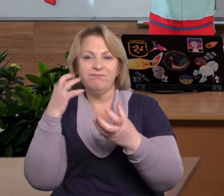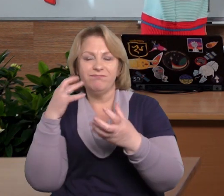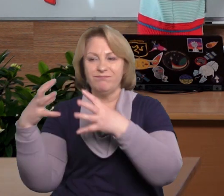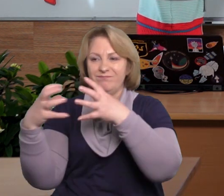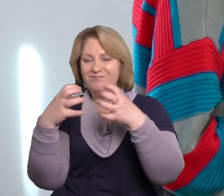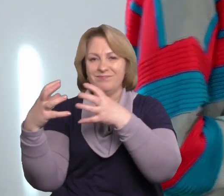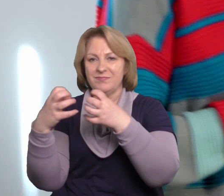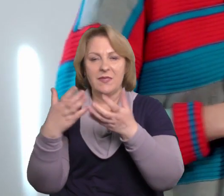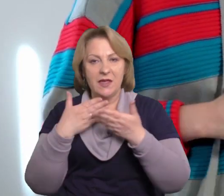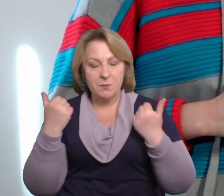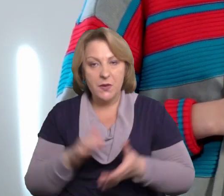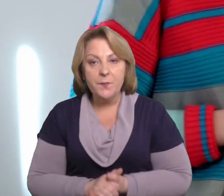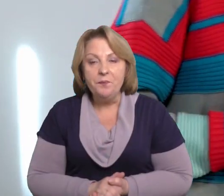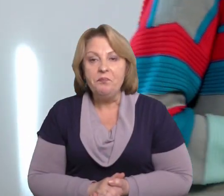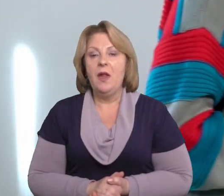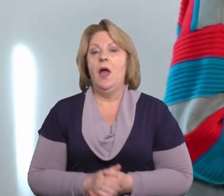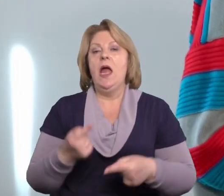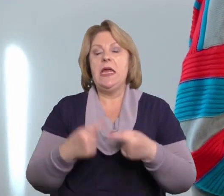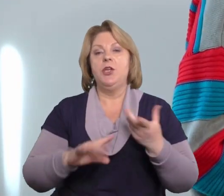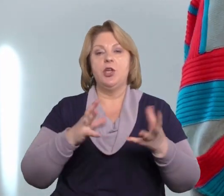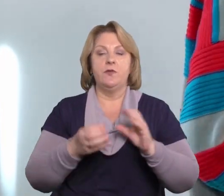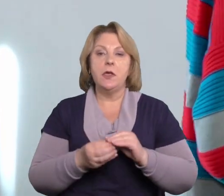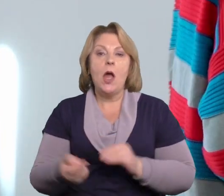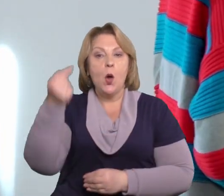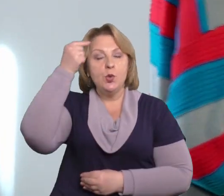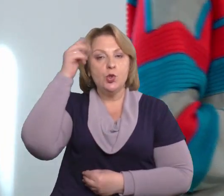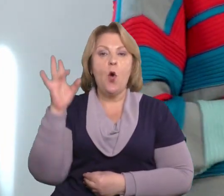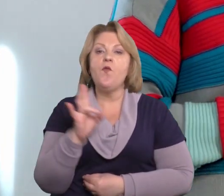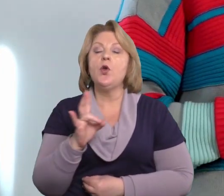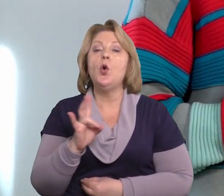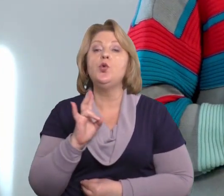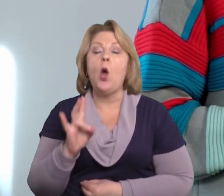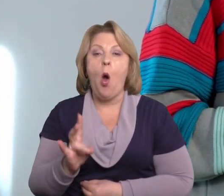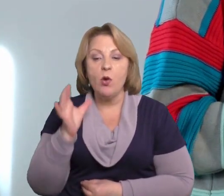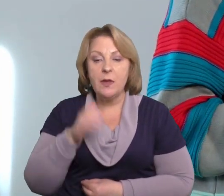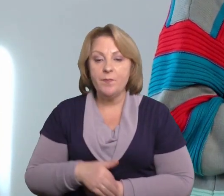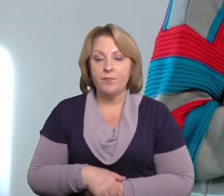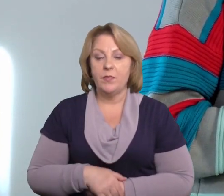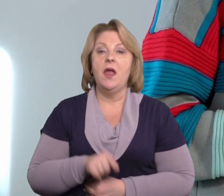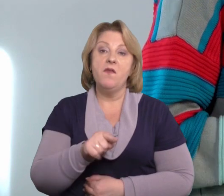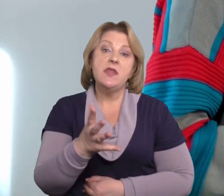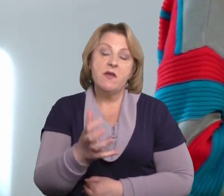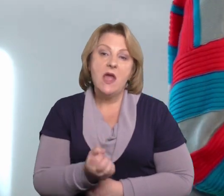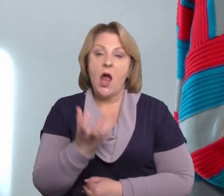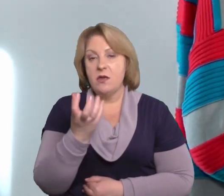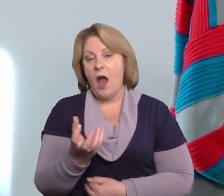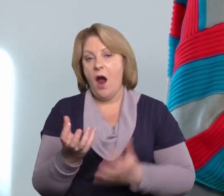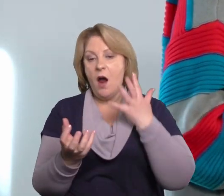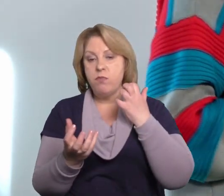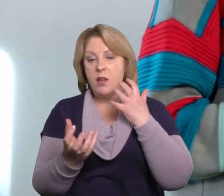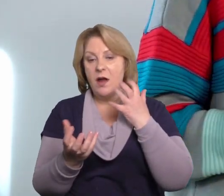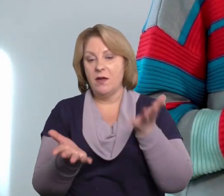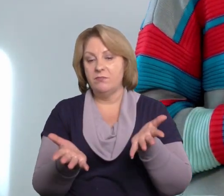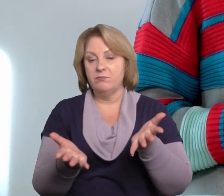одного. Інший висновок, до якого дійшов Ньютон. Уявімо, що ми взяли одне з цих яблук та